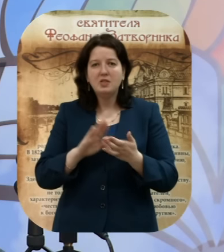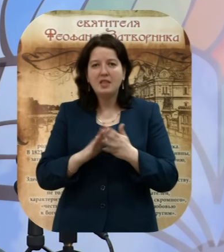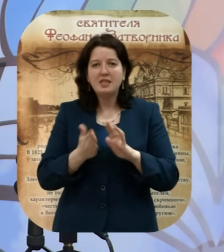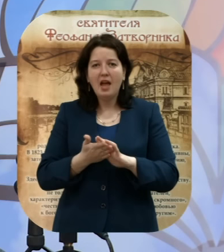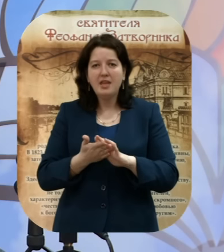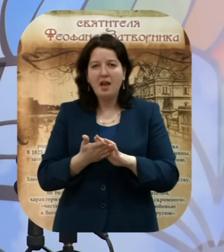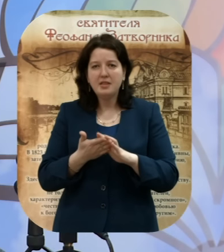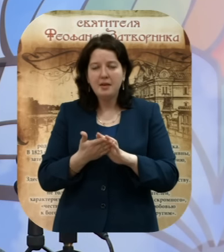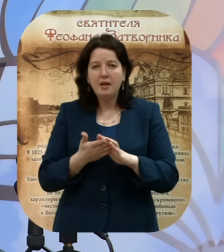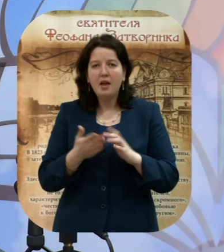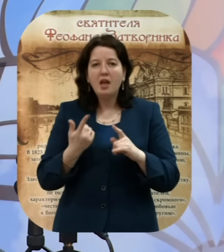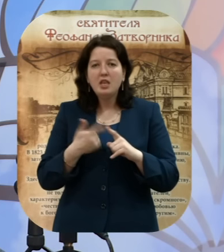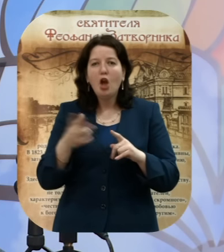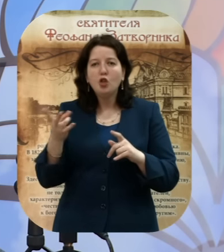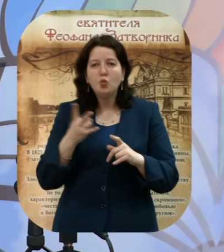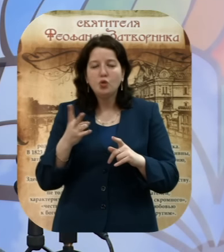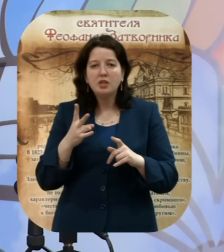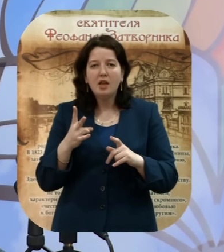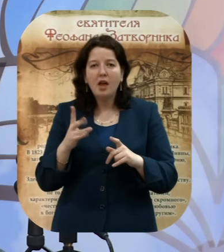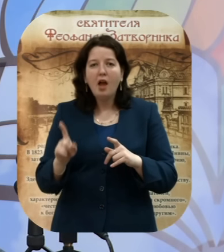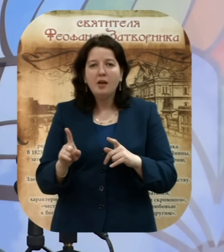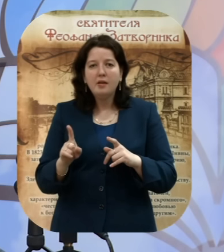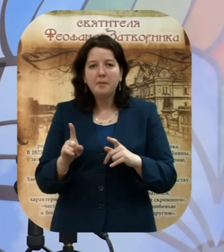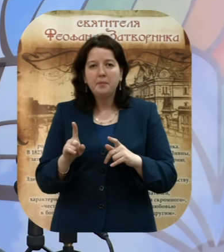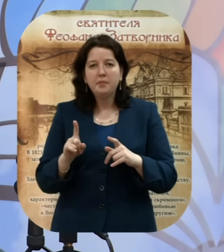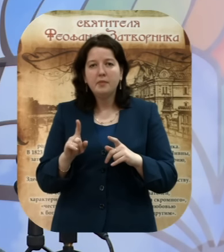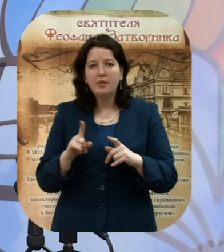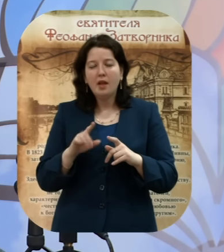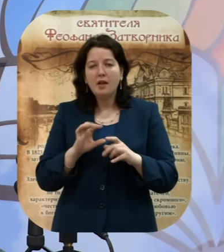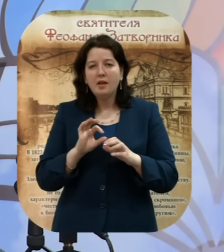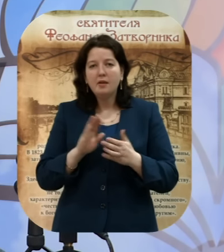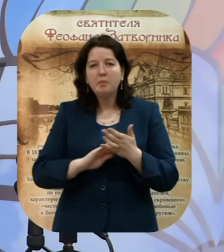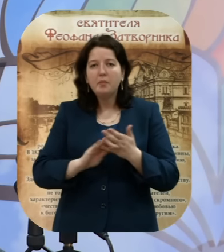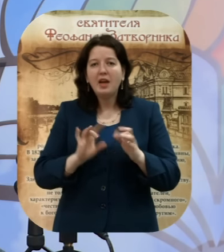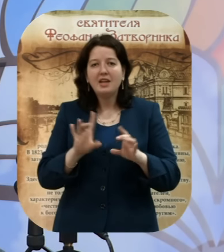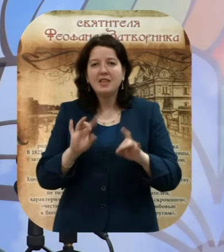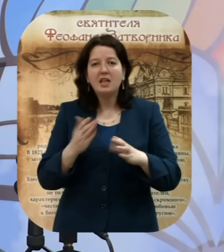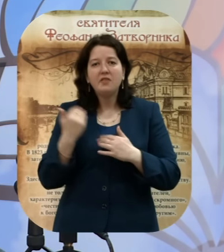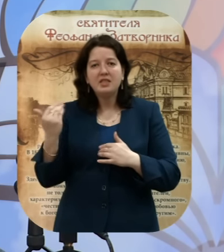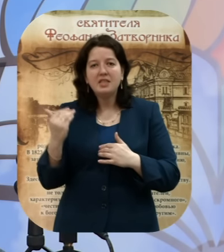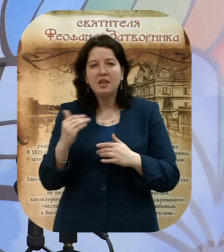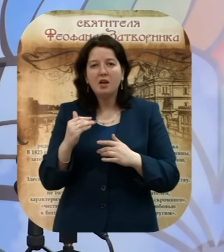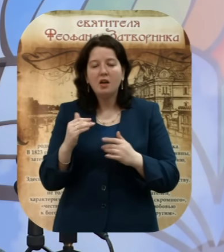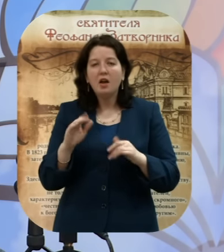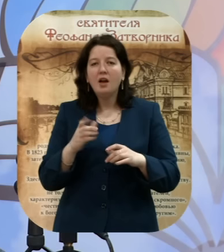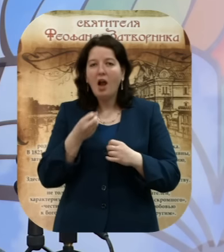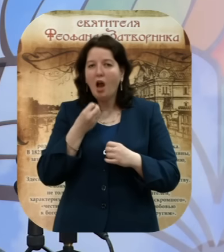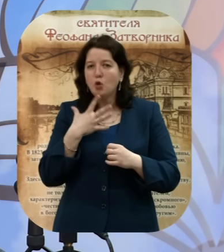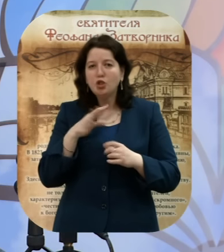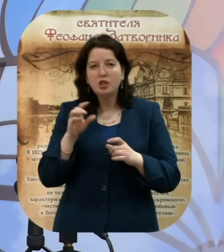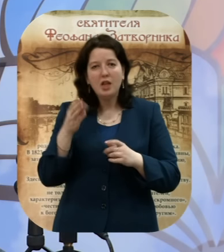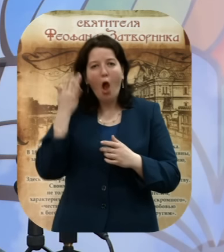приходится постоянно приводить их изумительные изречения, изумительные их